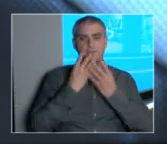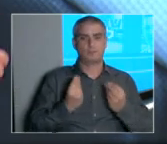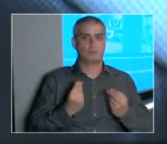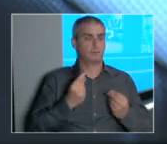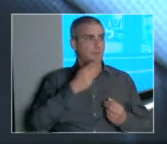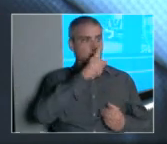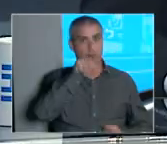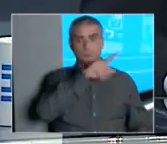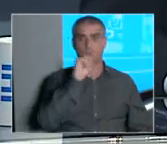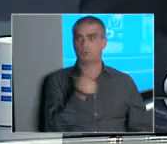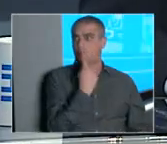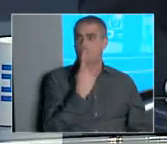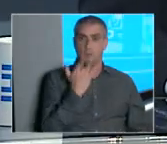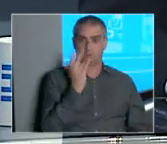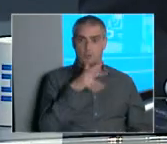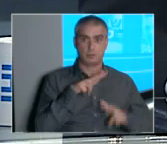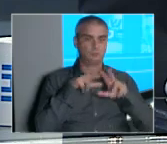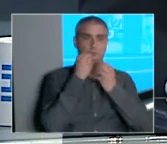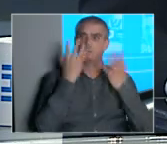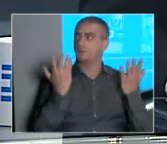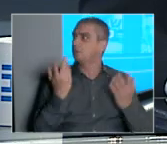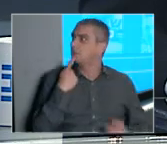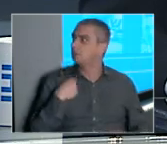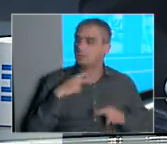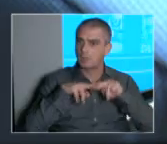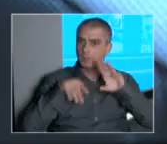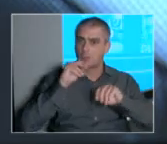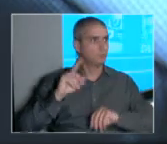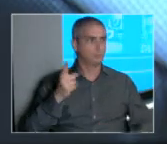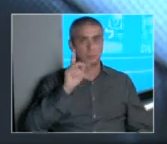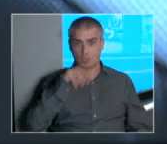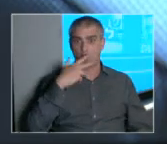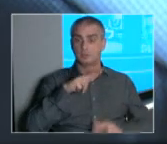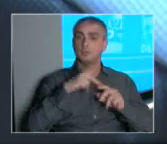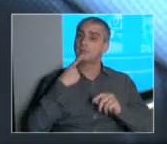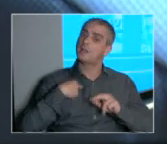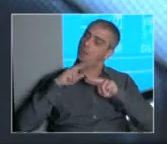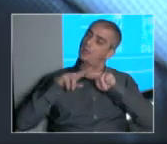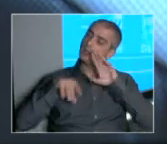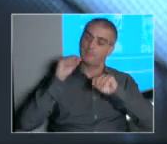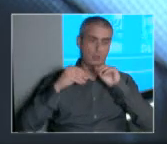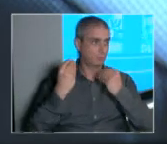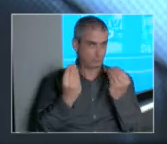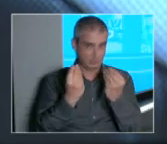אתם פוסלים את כולם, הרי יכולתם עכשיו להיות במצב פנטסטי. אז זה תגיד לי אחרי הבחירות. לא, הנה, יכולתם עכשיו להיות... זה תגיד לי